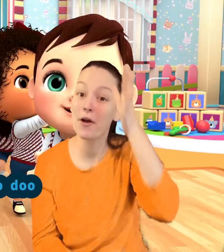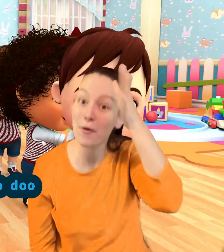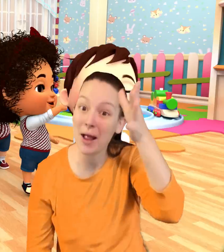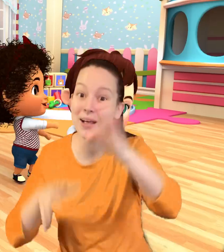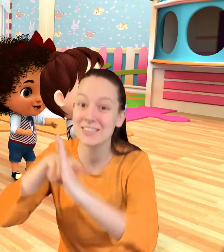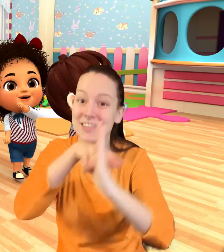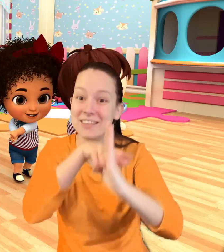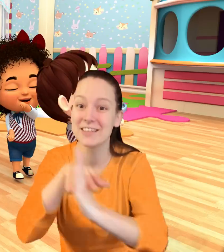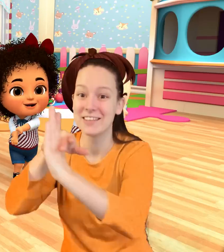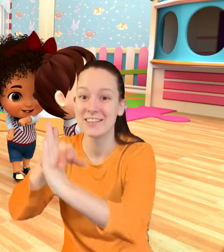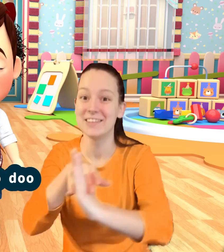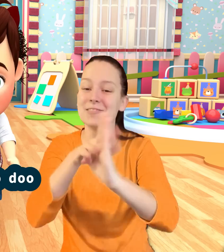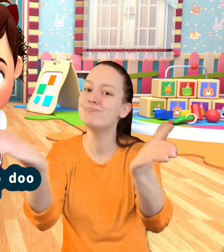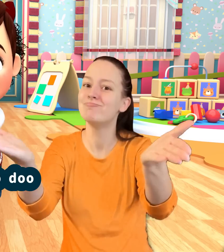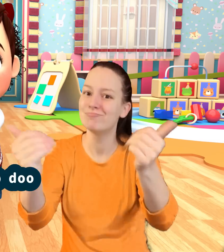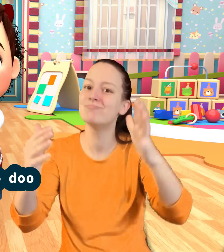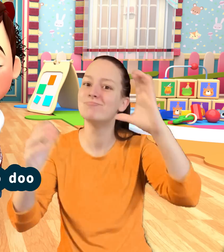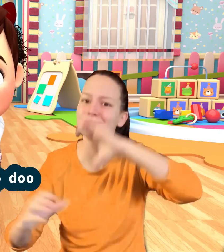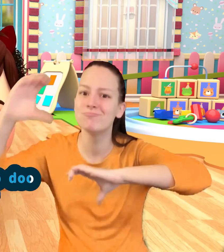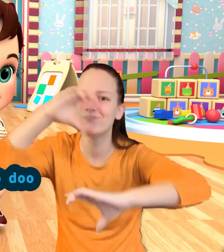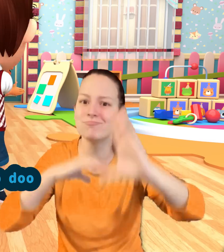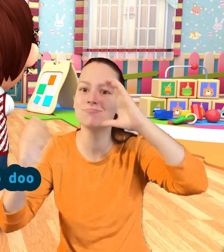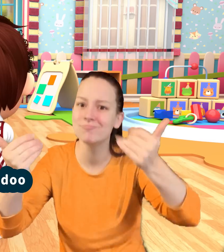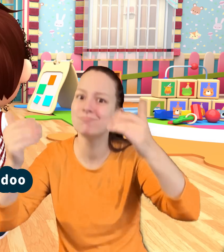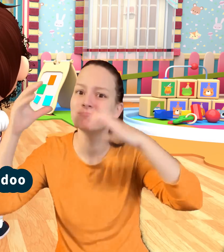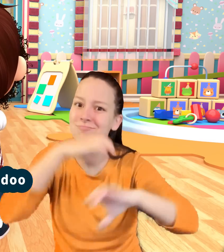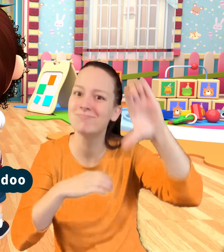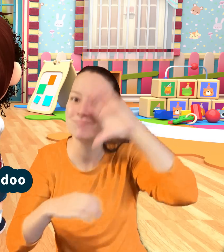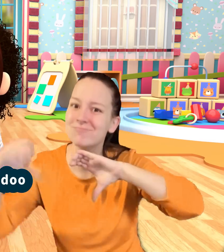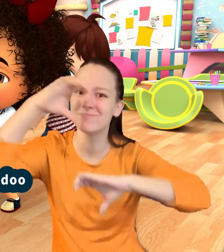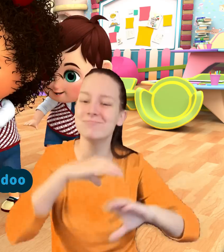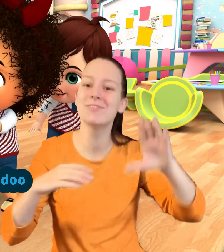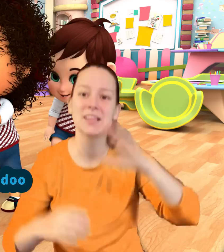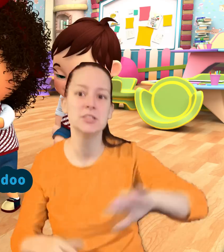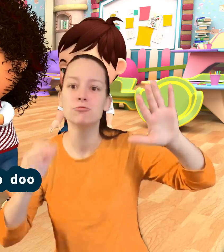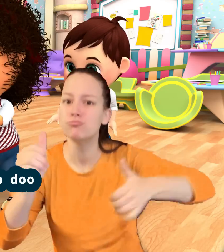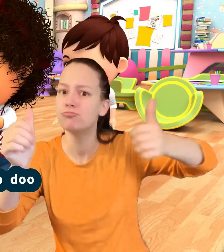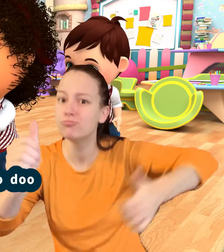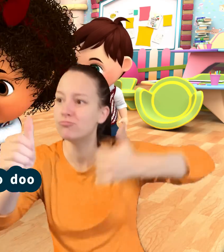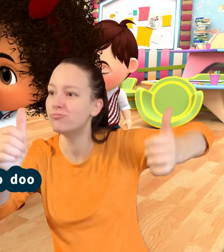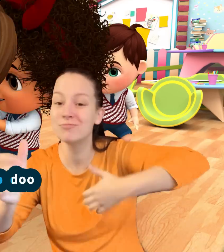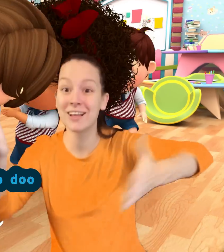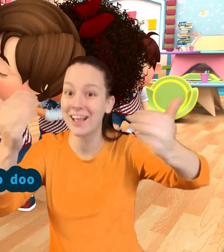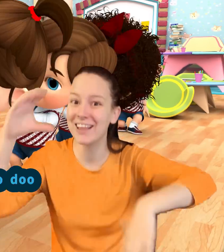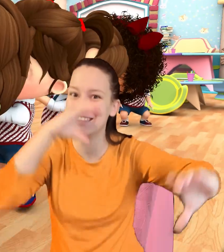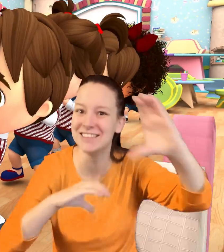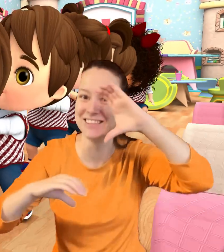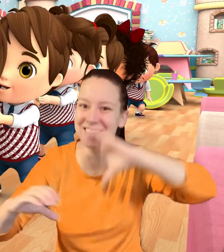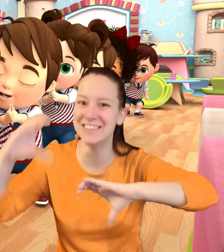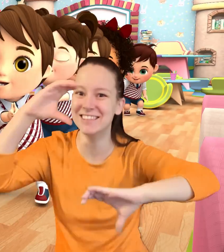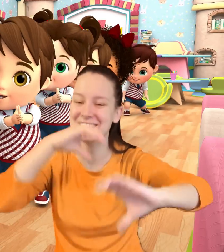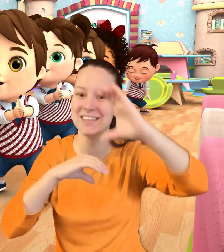doo doo doo doo grandpa shark let's go H doo doo doo doo do let's go hunt Let's Go Hunt Let's